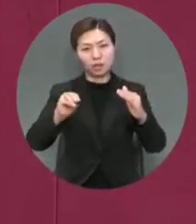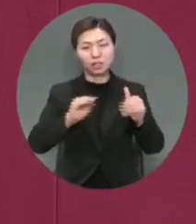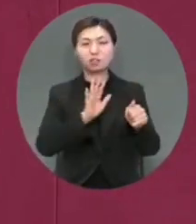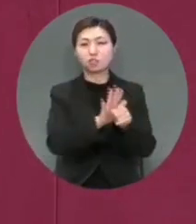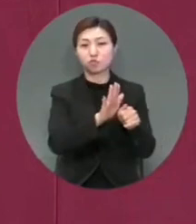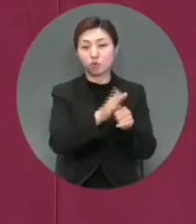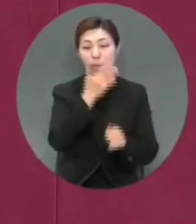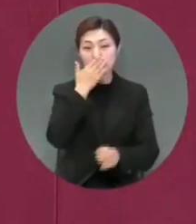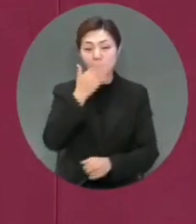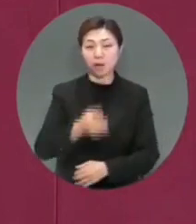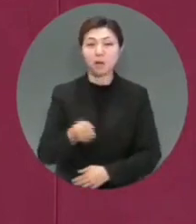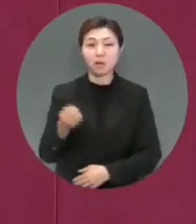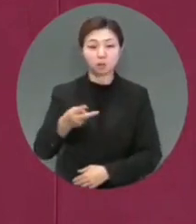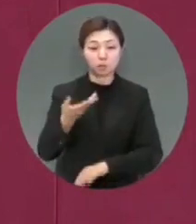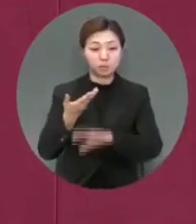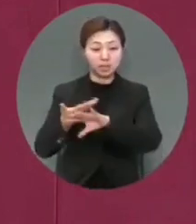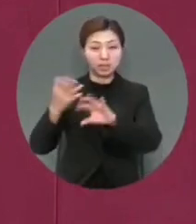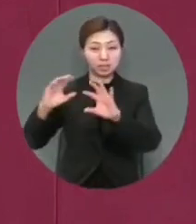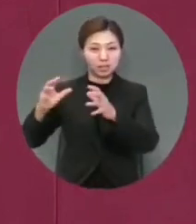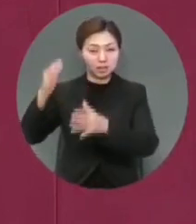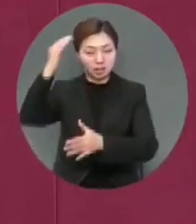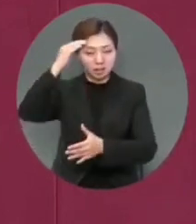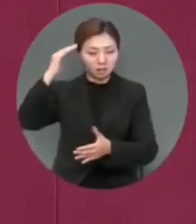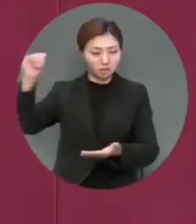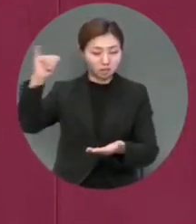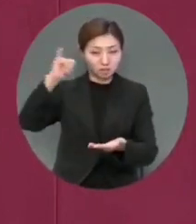명에게 연간 최대 60만 원의